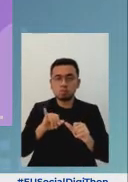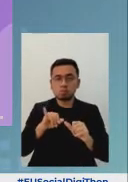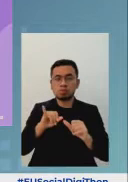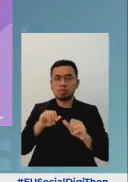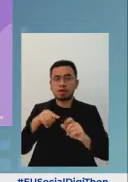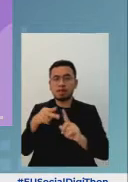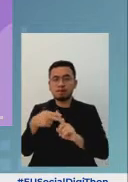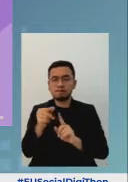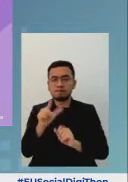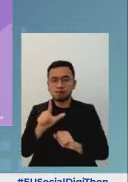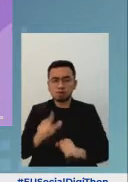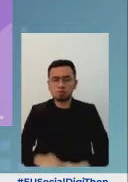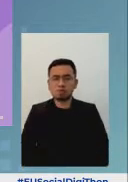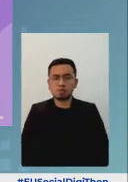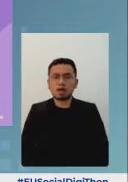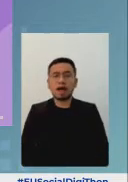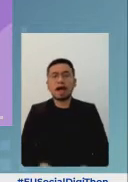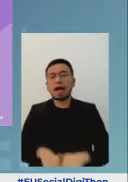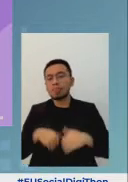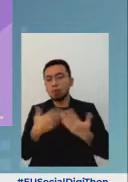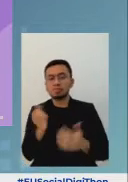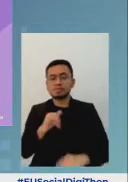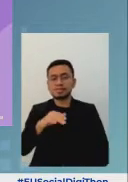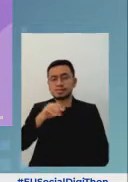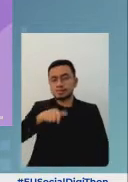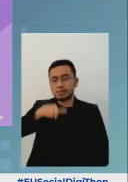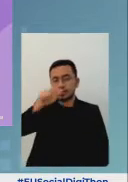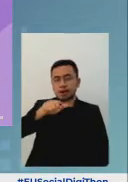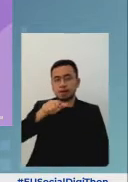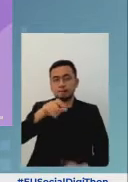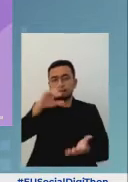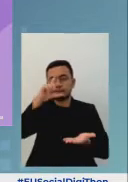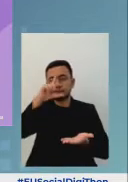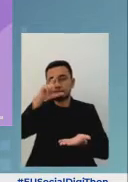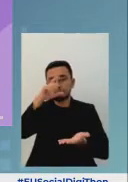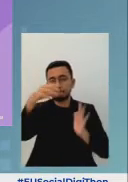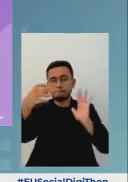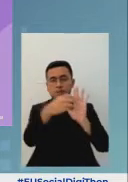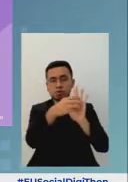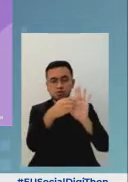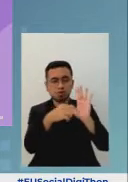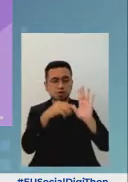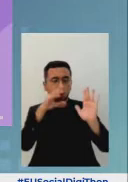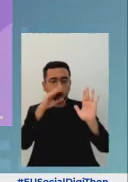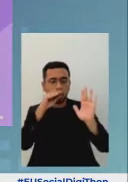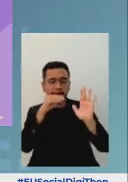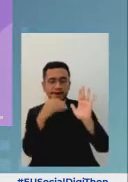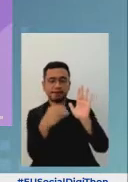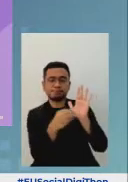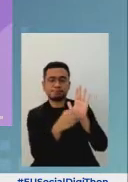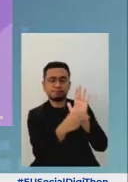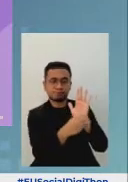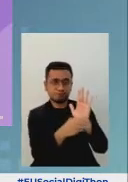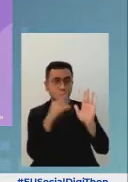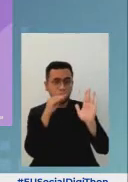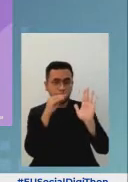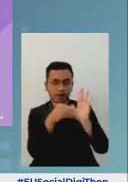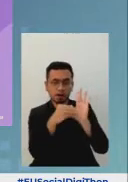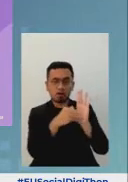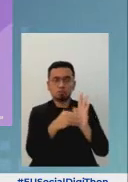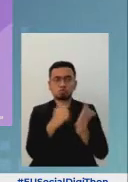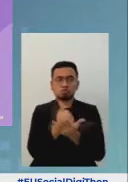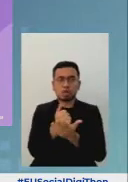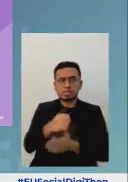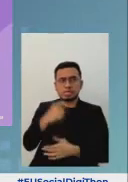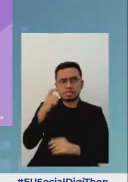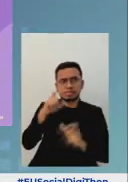ini atau tanggapan atau komen itu bukanlah sesuatu yang tidak disengaja, tapi memang diniatkan